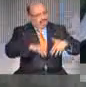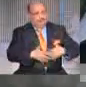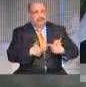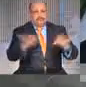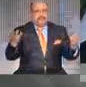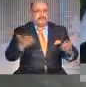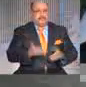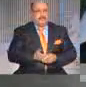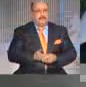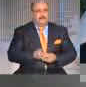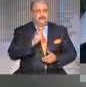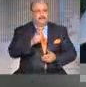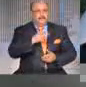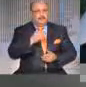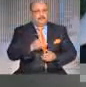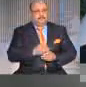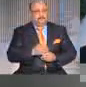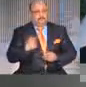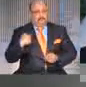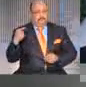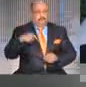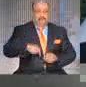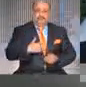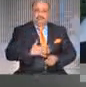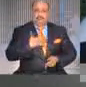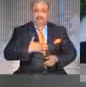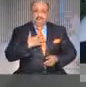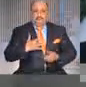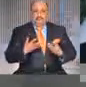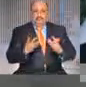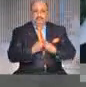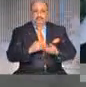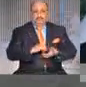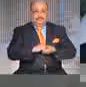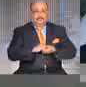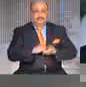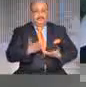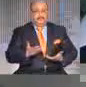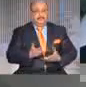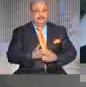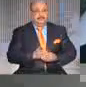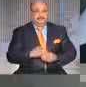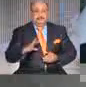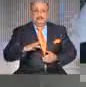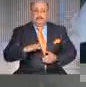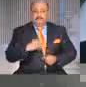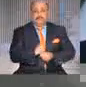جو ونتنفسوا الصباح وبيكنيك. انا يعني تو في التوتة تسمى باهي